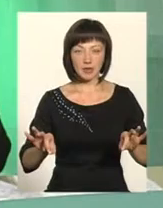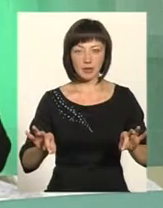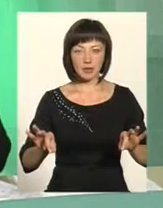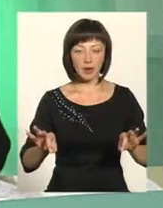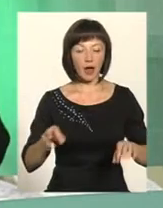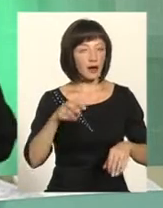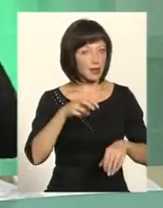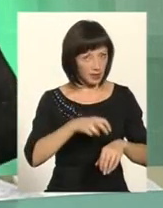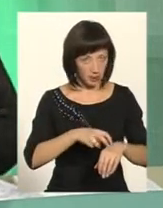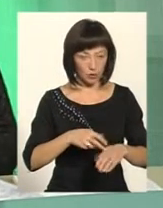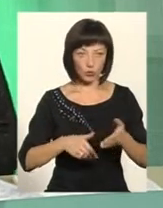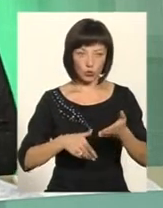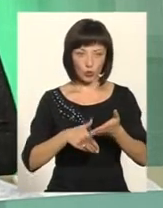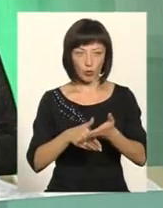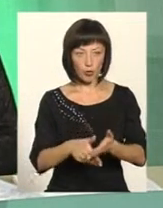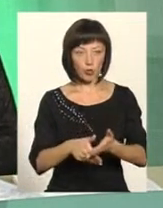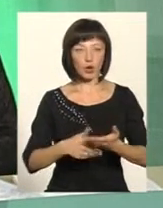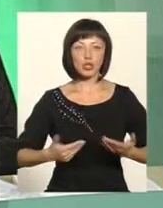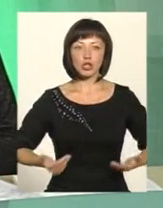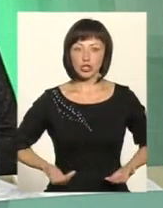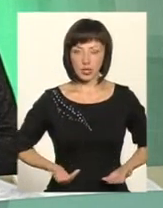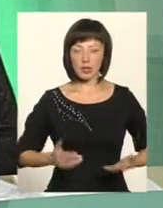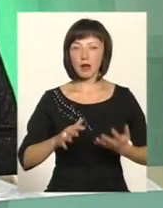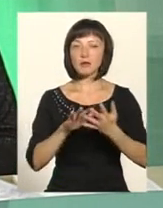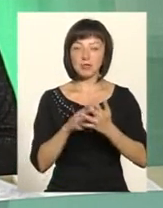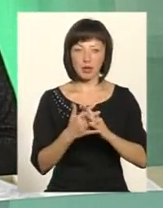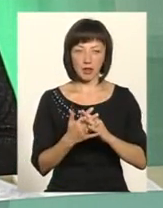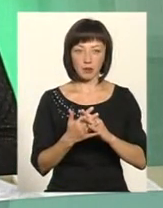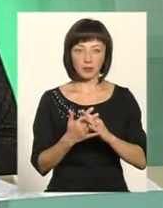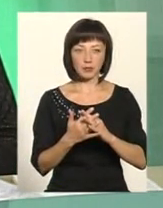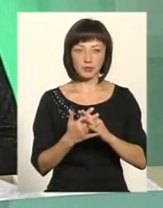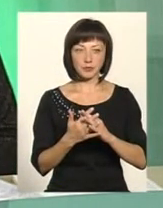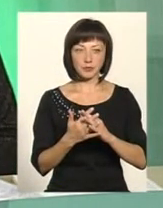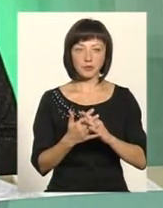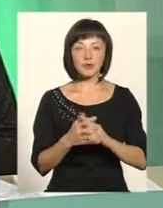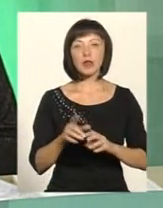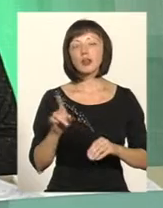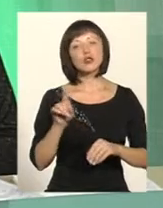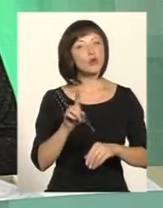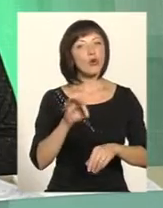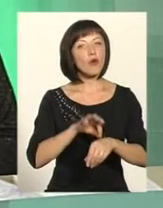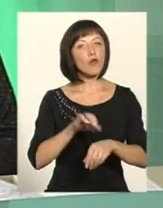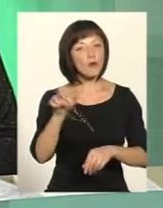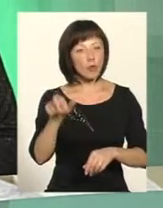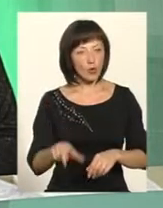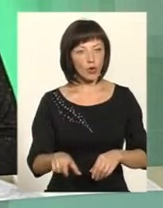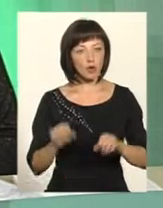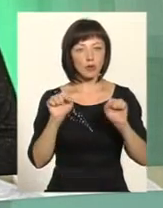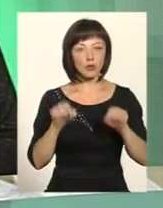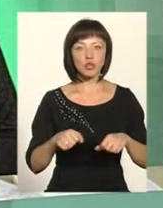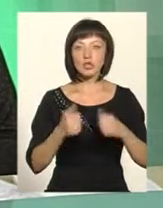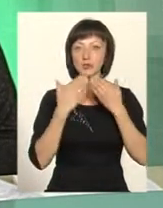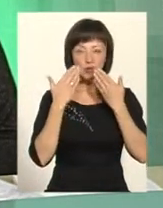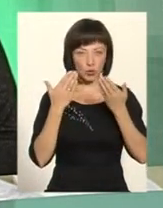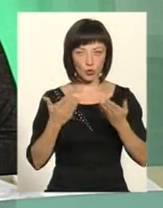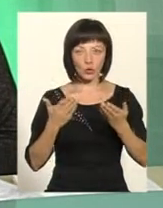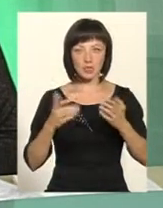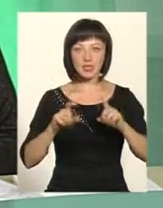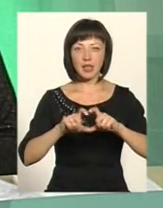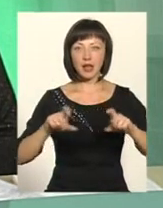доступність лікарської допомоги жителям села. Тобто, що хворий може звернутися в амбулаторію загальної практики